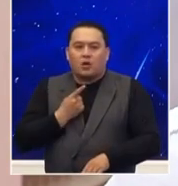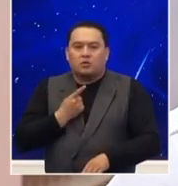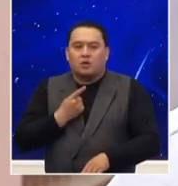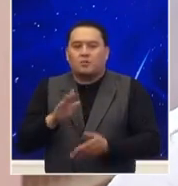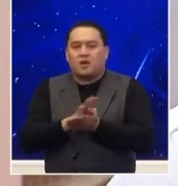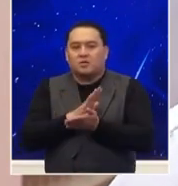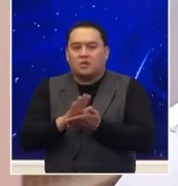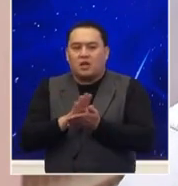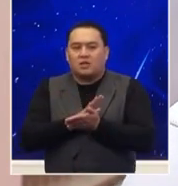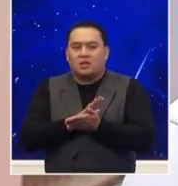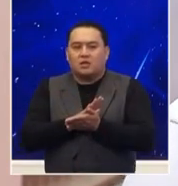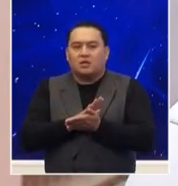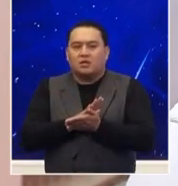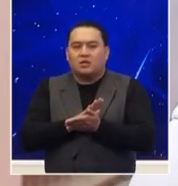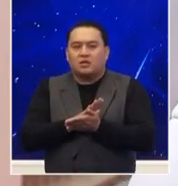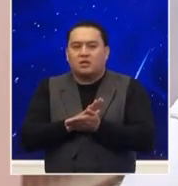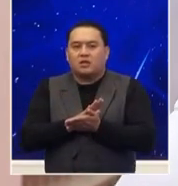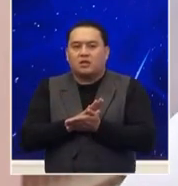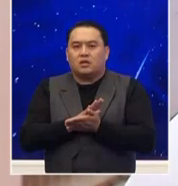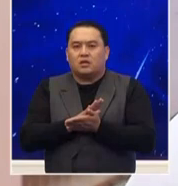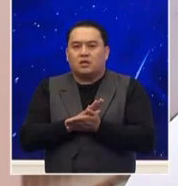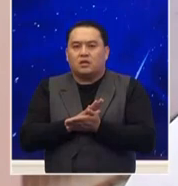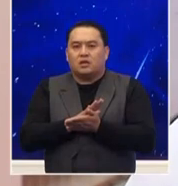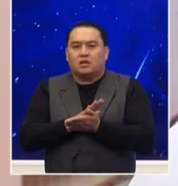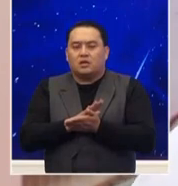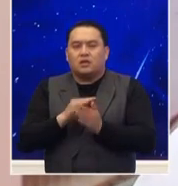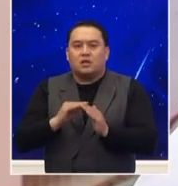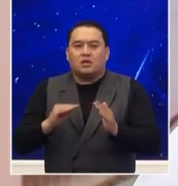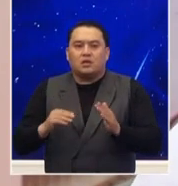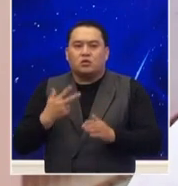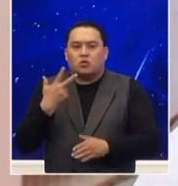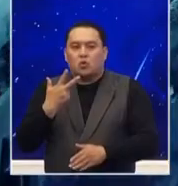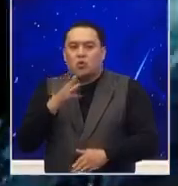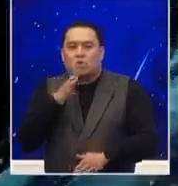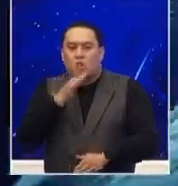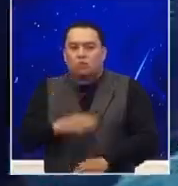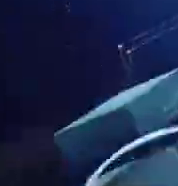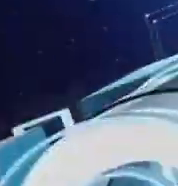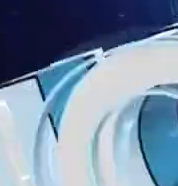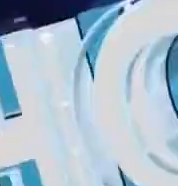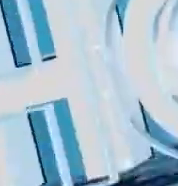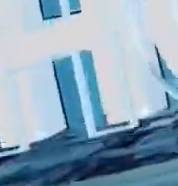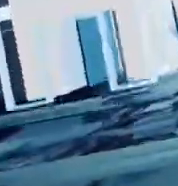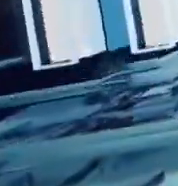они бесплатно получают занятия. Затем дети до 3,5 лет.